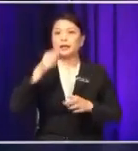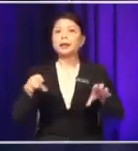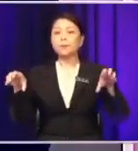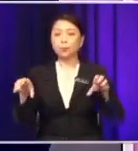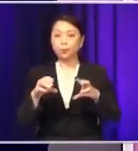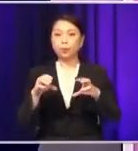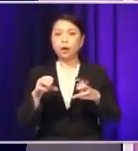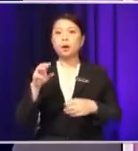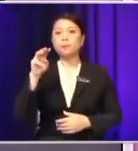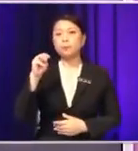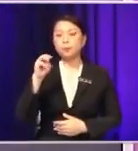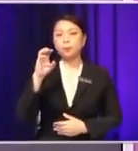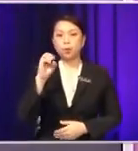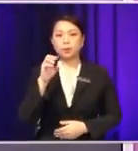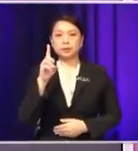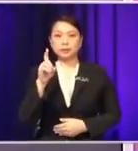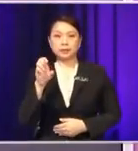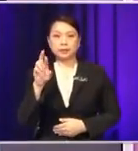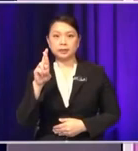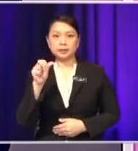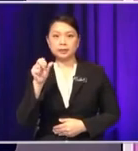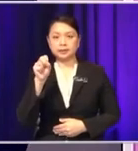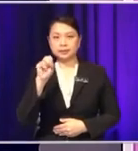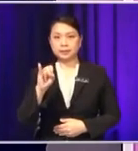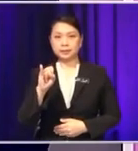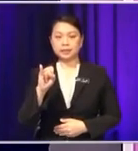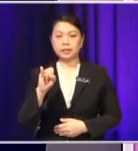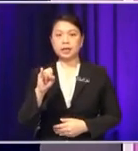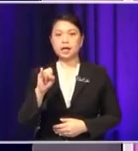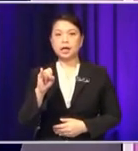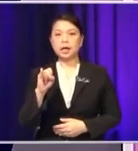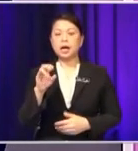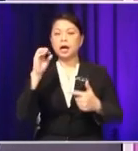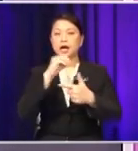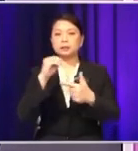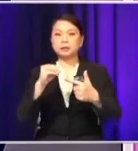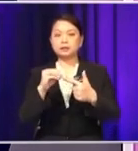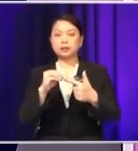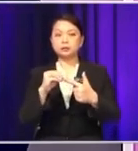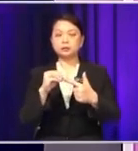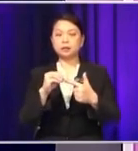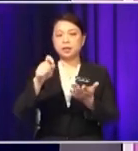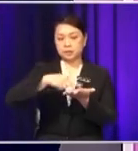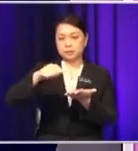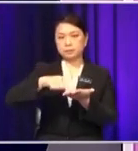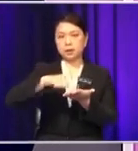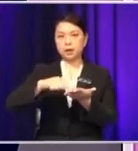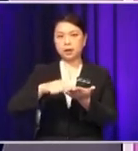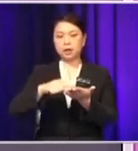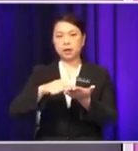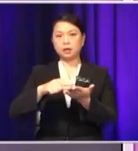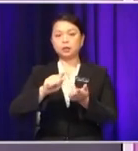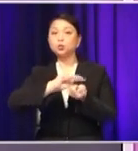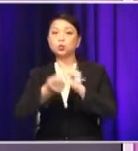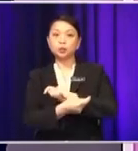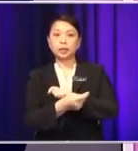persekoran SGM ini ataupun skrip jawapan murid ini, iaitu mereka buat cross-checking, membuat semak silang sama ada sebarang pembetulan dari